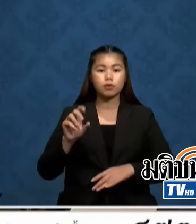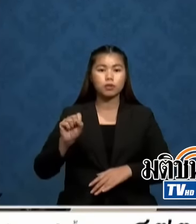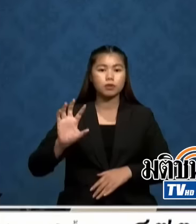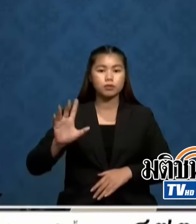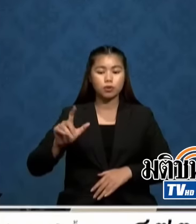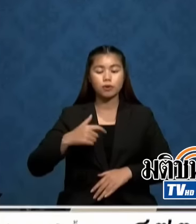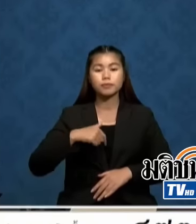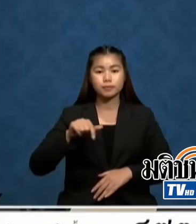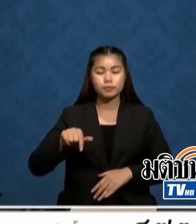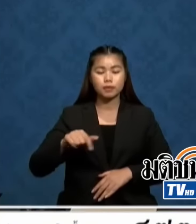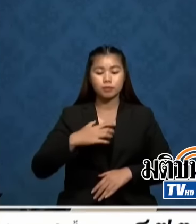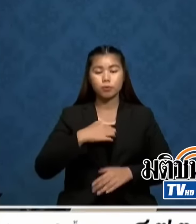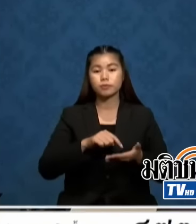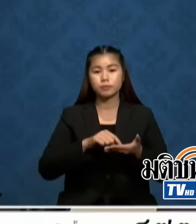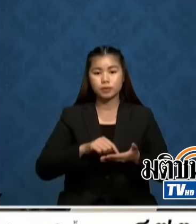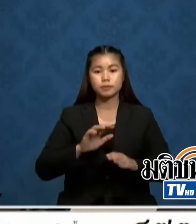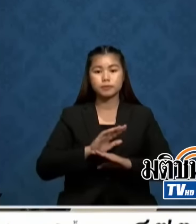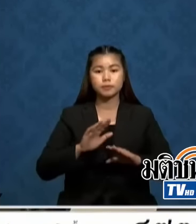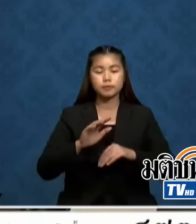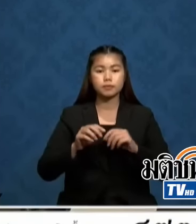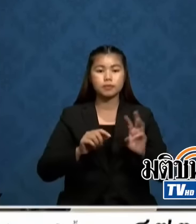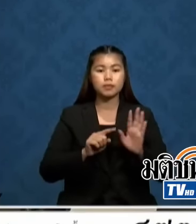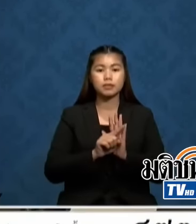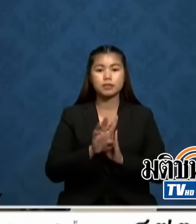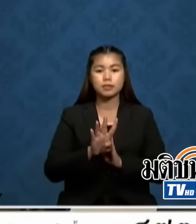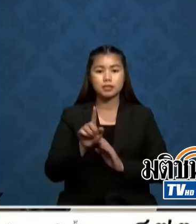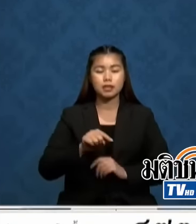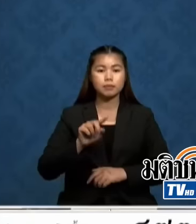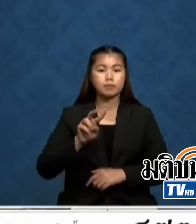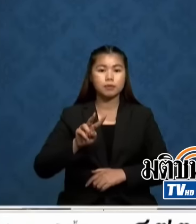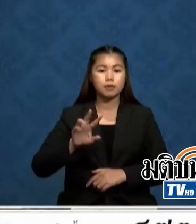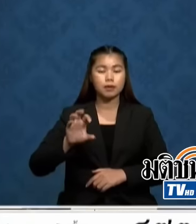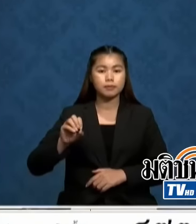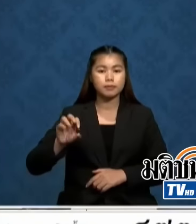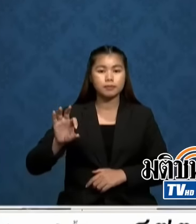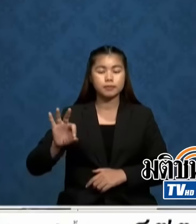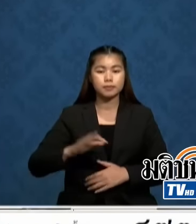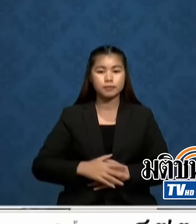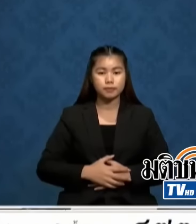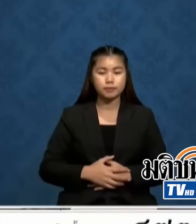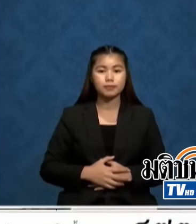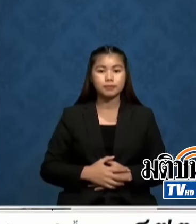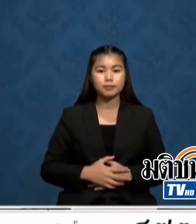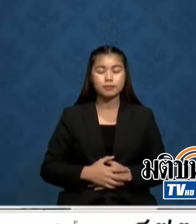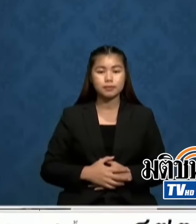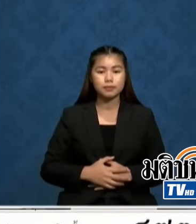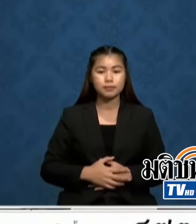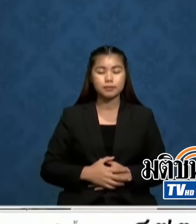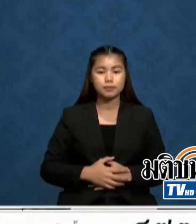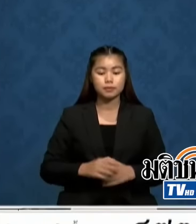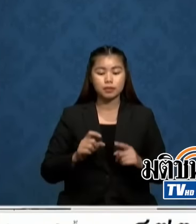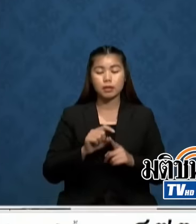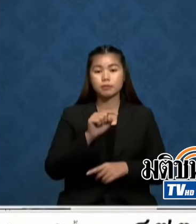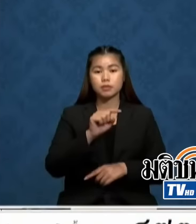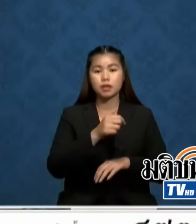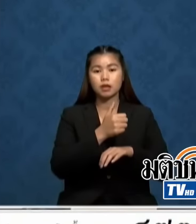รักษาความสงบแห่งชาติที่4/2559ขอนำเสนอหลักการการยกเลิกคำสั่ง